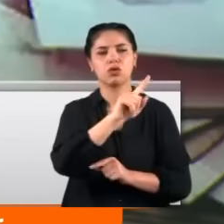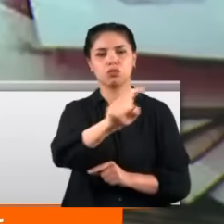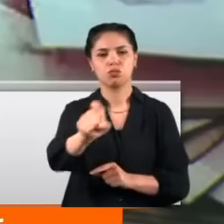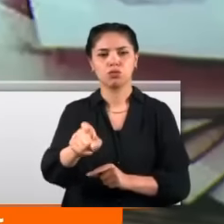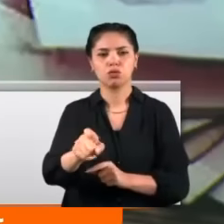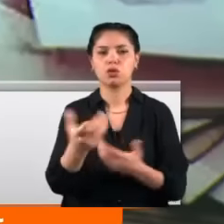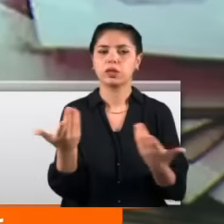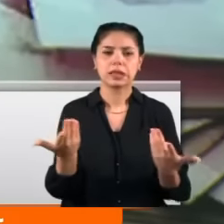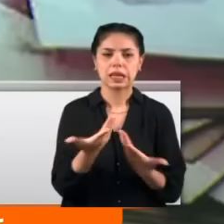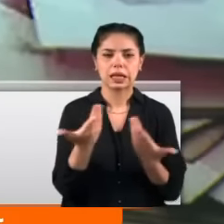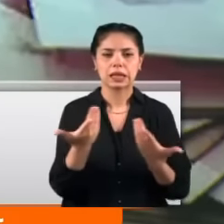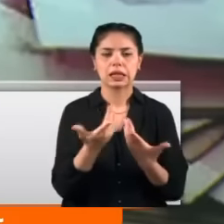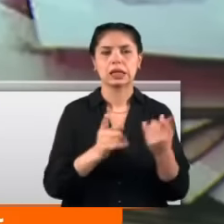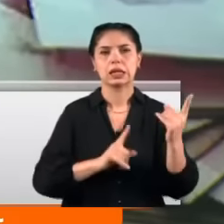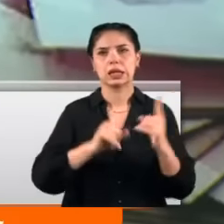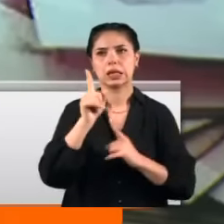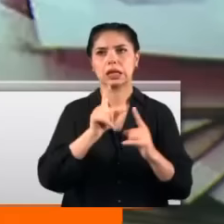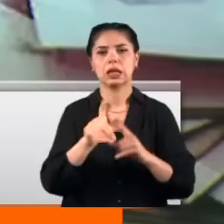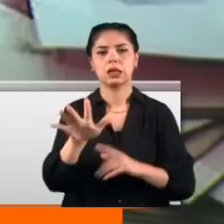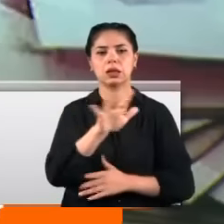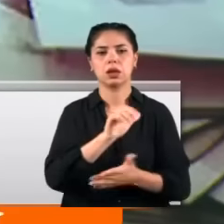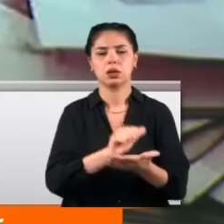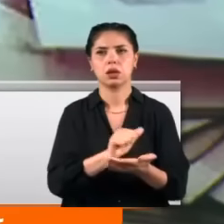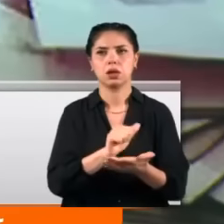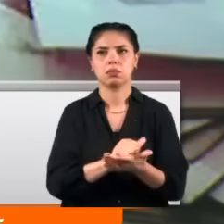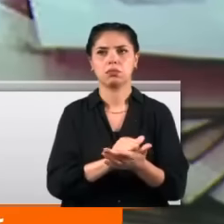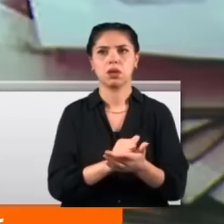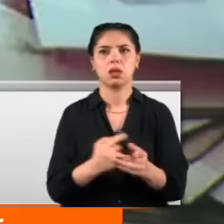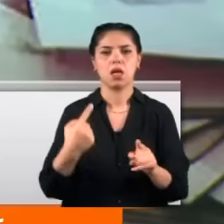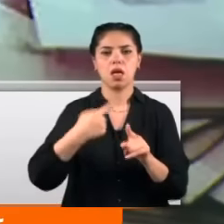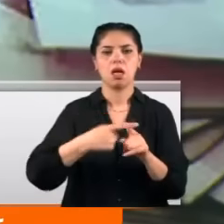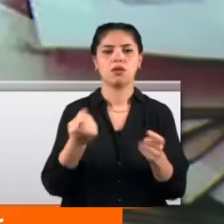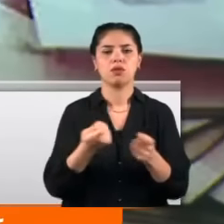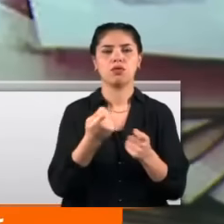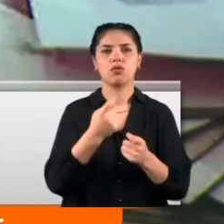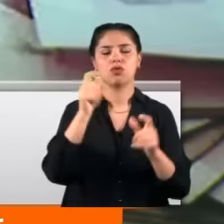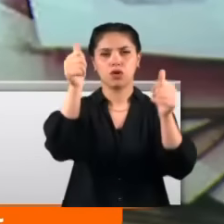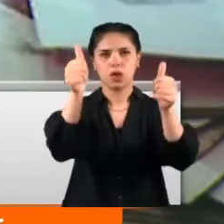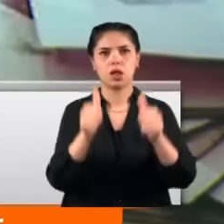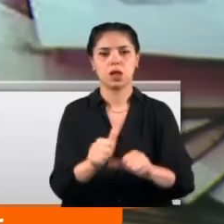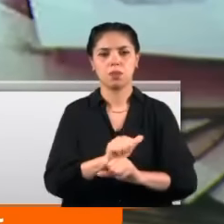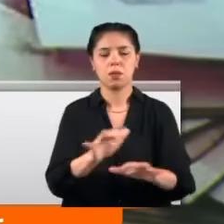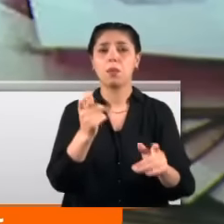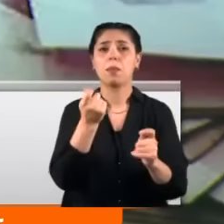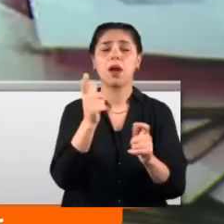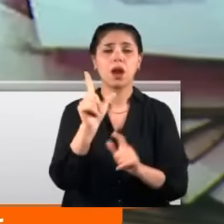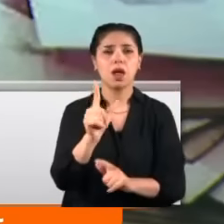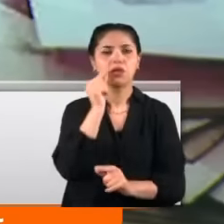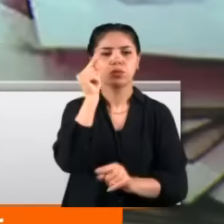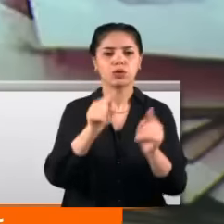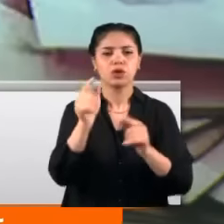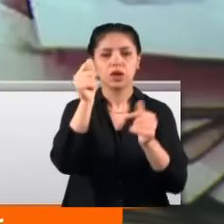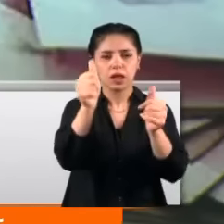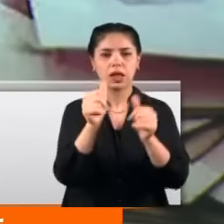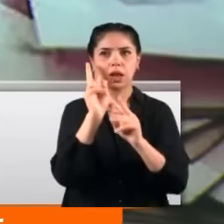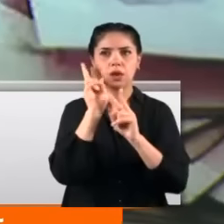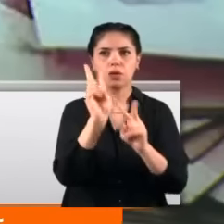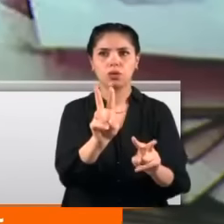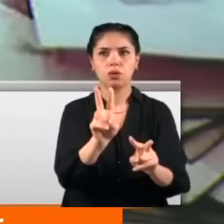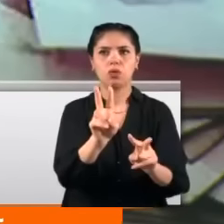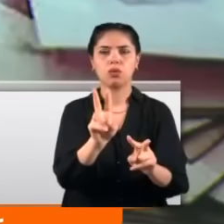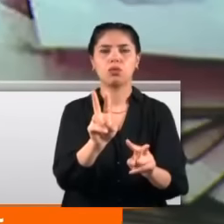Peki nasıl mı? İnternete, sosyal medyaya ek iş ilanı vererek paraya ihtiyacı olan kişiler işte o ilanı görüp